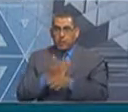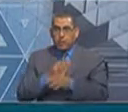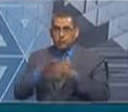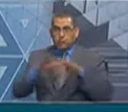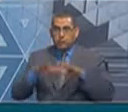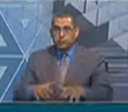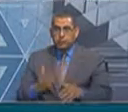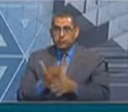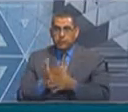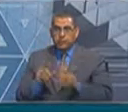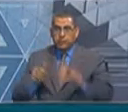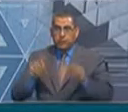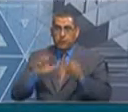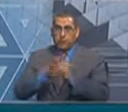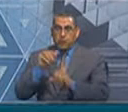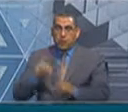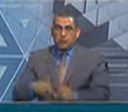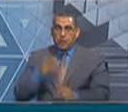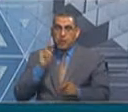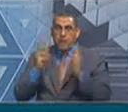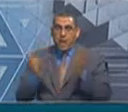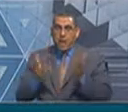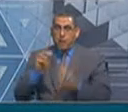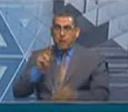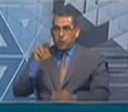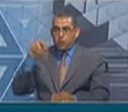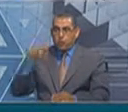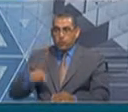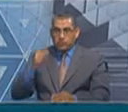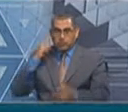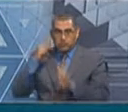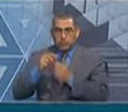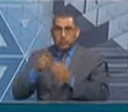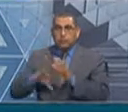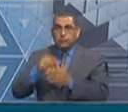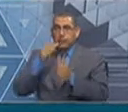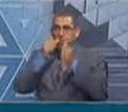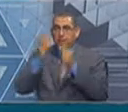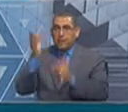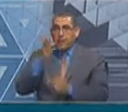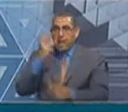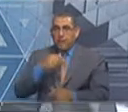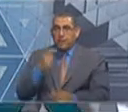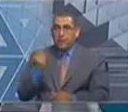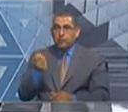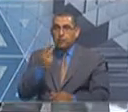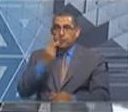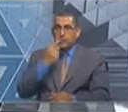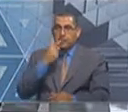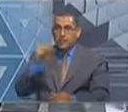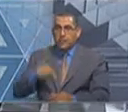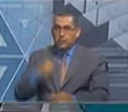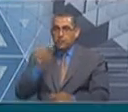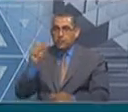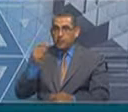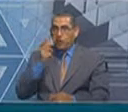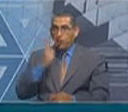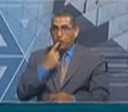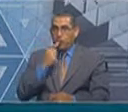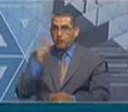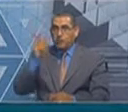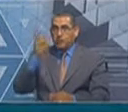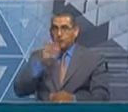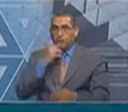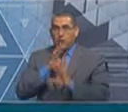جائحة كورونا، تحتفل الأمم المتحدة بذكرى تأسيسها 75، دورة استثنائية